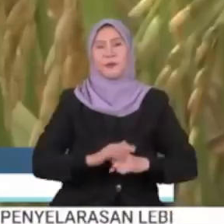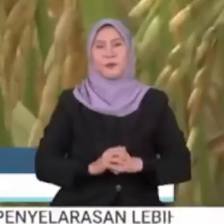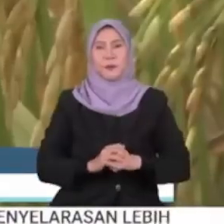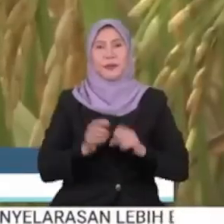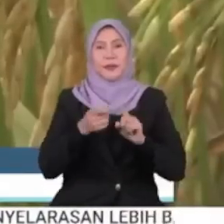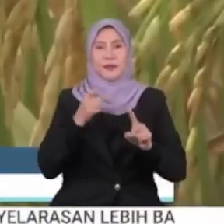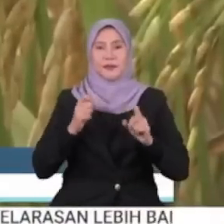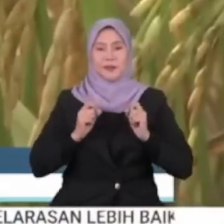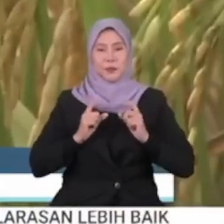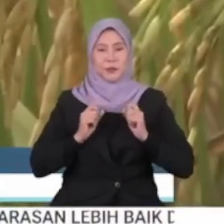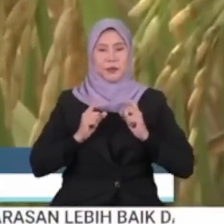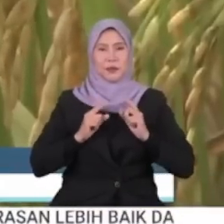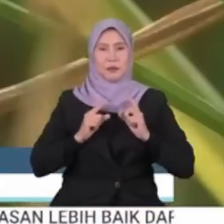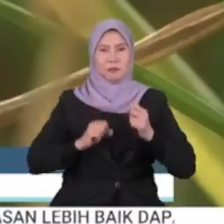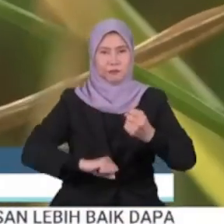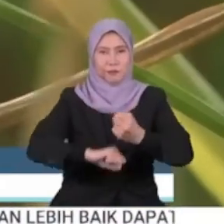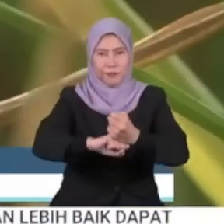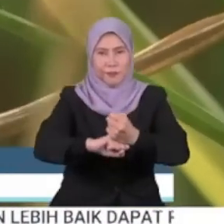dahulu oleh pihak swasta.